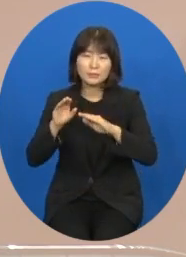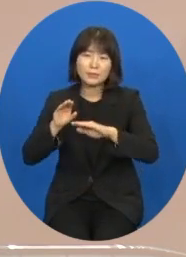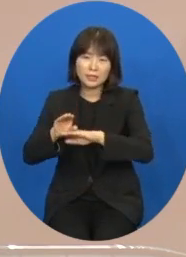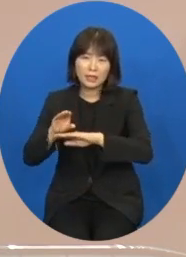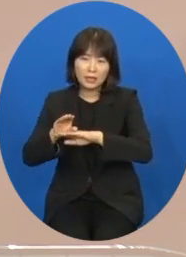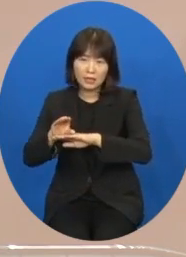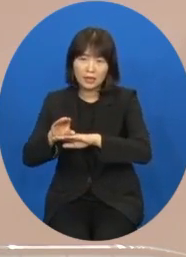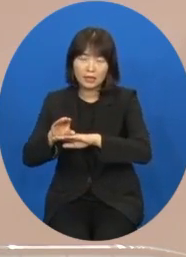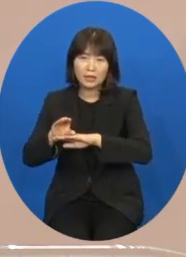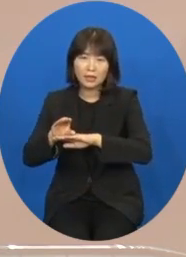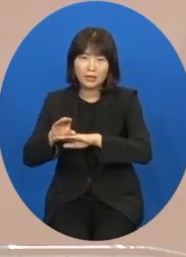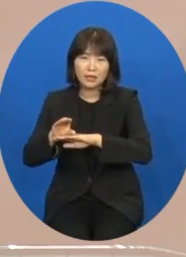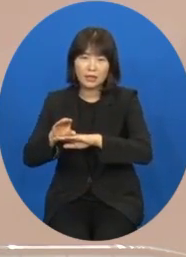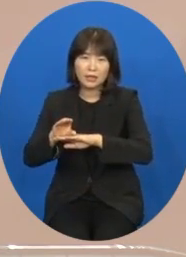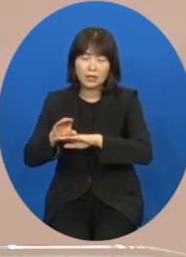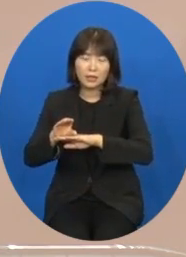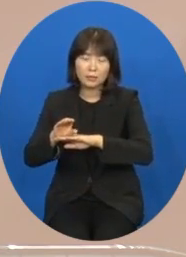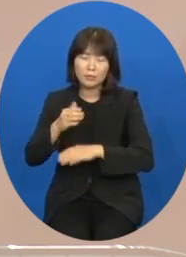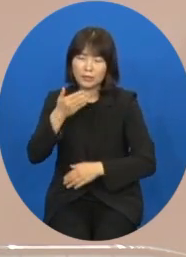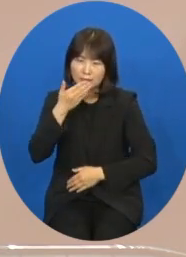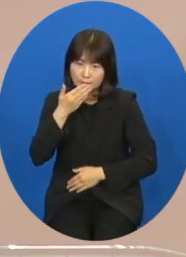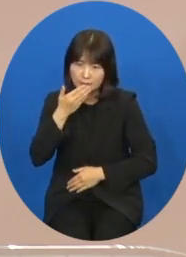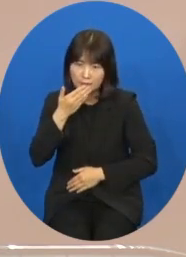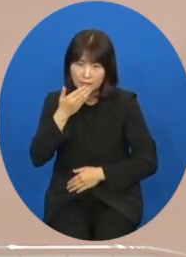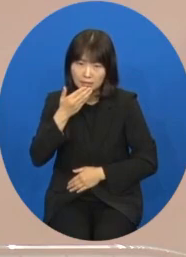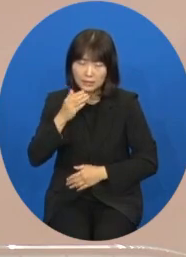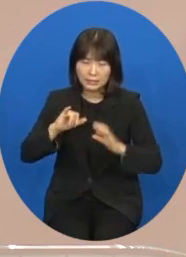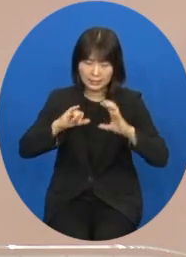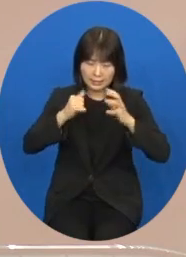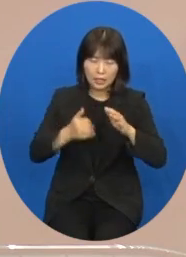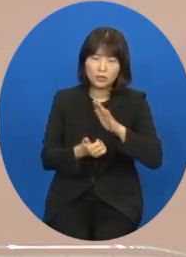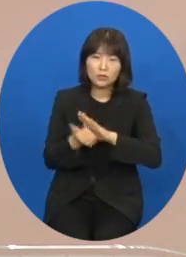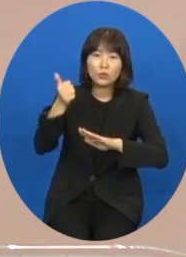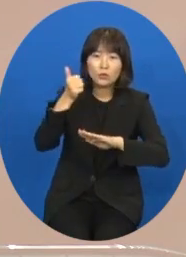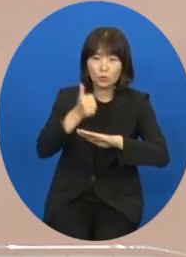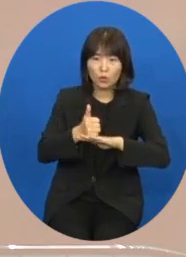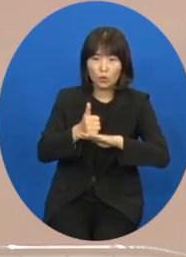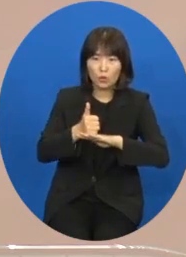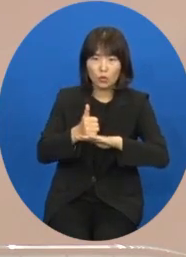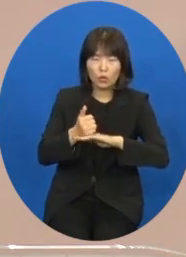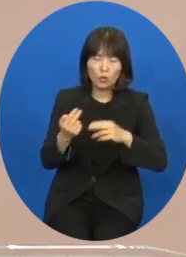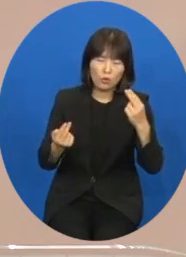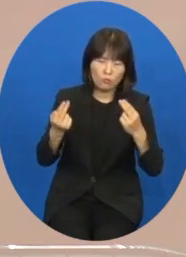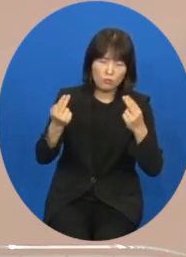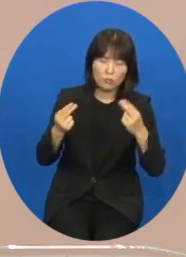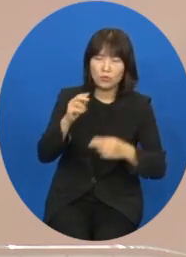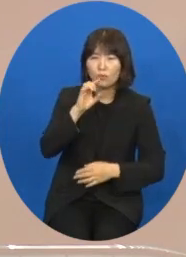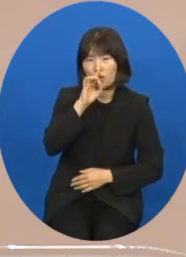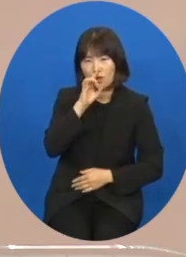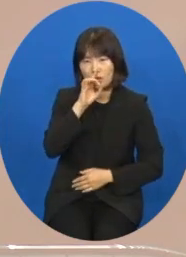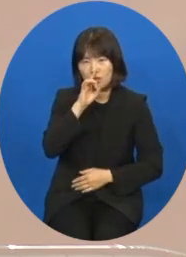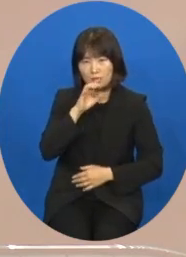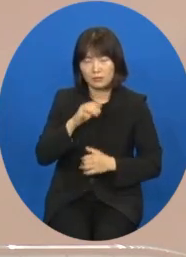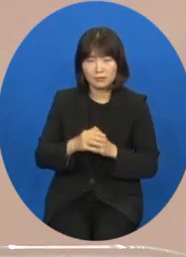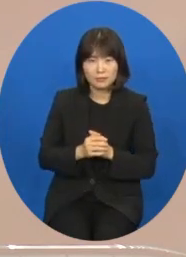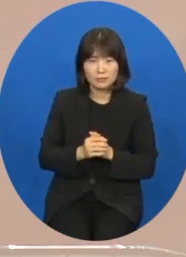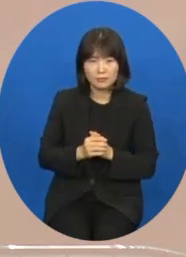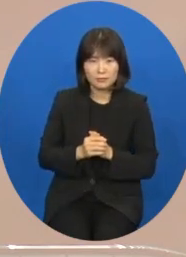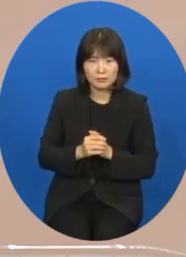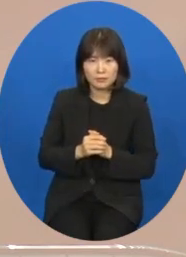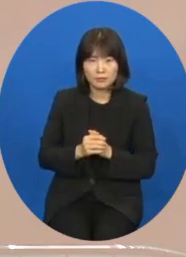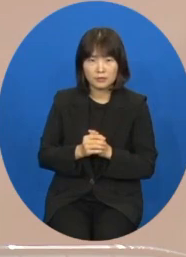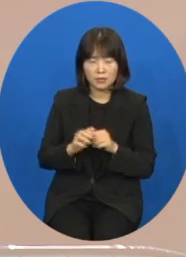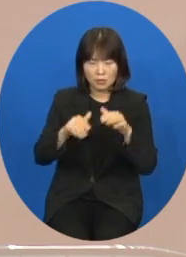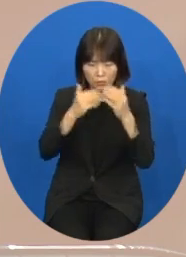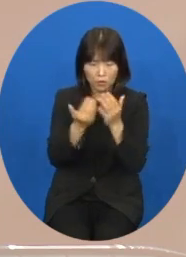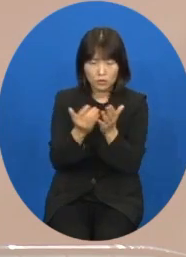차나 또는 뭐 음식이나 세상 성공이나 비교할 수 없는 모든 예수